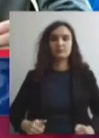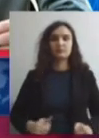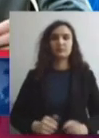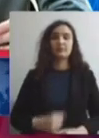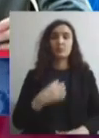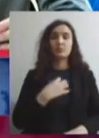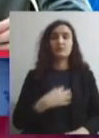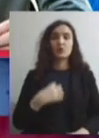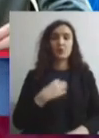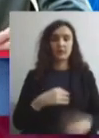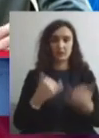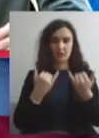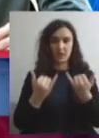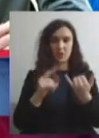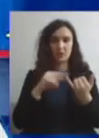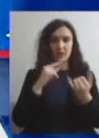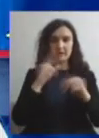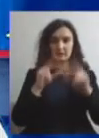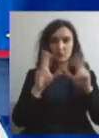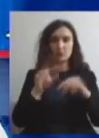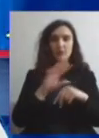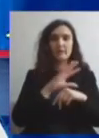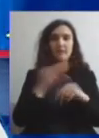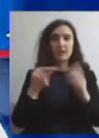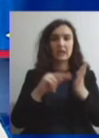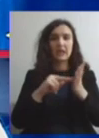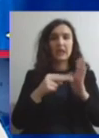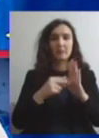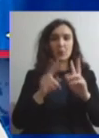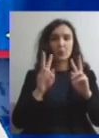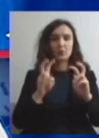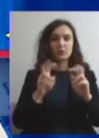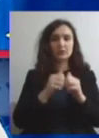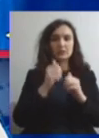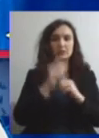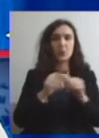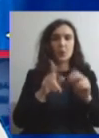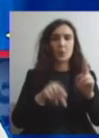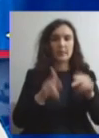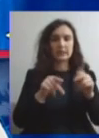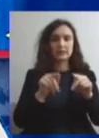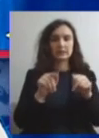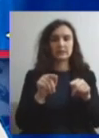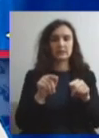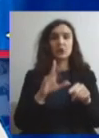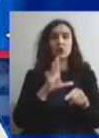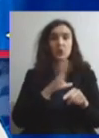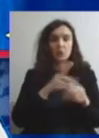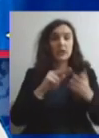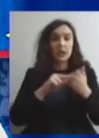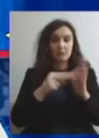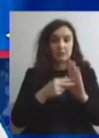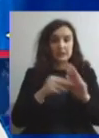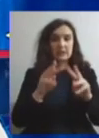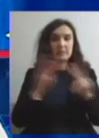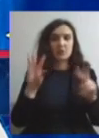მნიშვნელოვანია ამ შემთხვევაში, რომ გავითვალისწინოთ, რომ ყველა ის გეგმიური ოპერაცია, რომელიც იყო დაგეგმილი სამინისტროში,